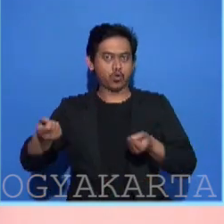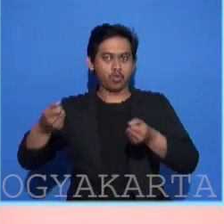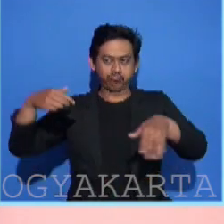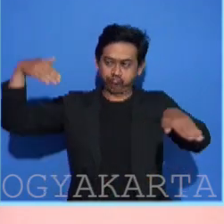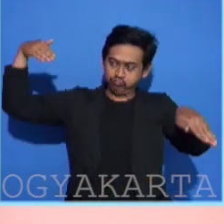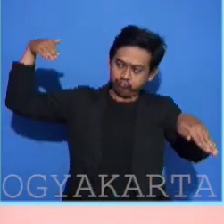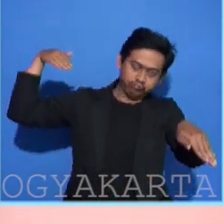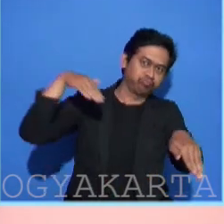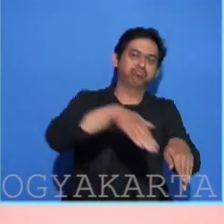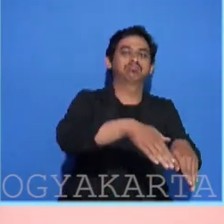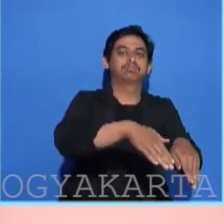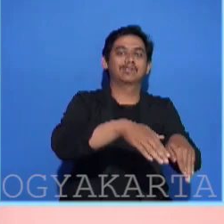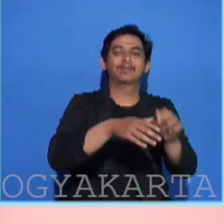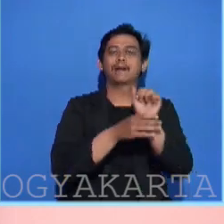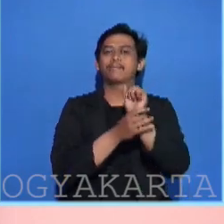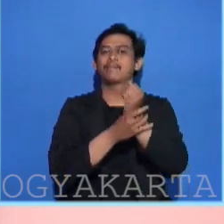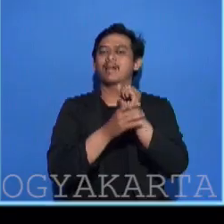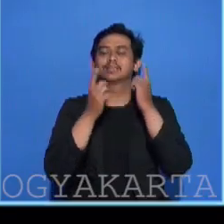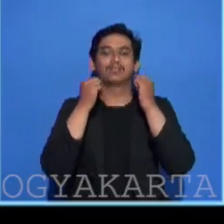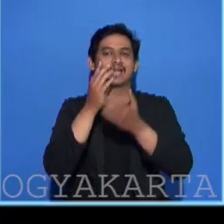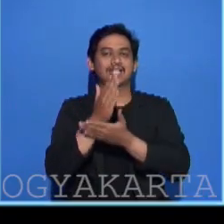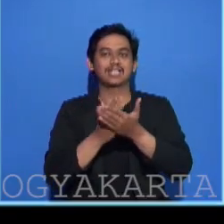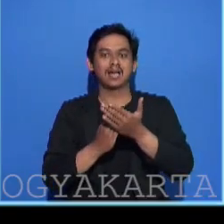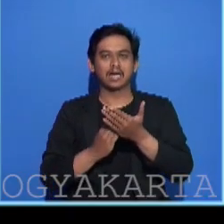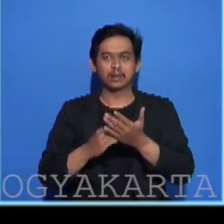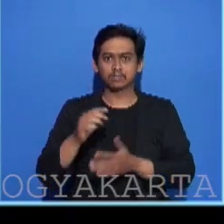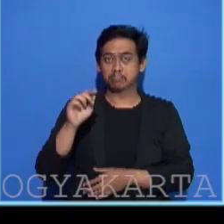rem blong di Magelang Jawa Tengah Jumat siang